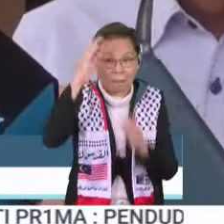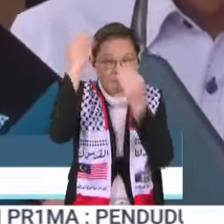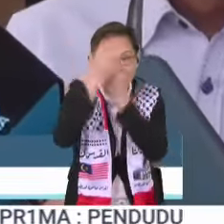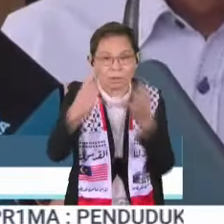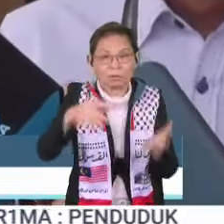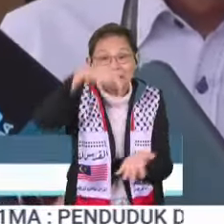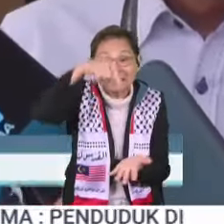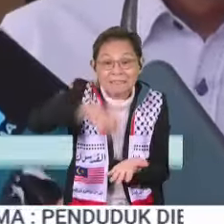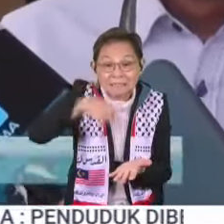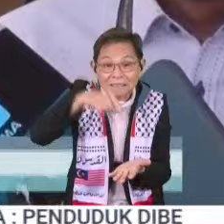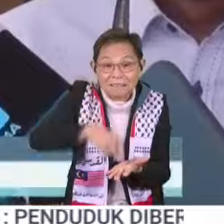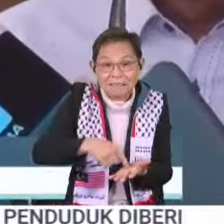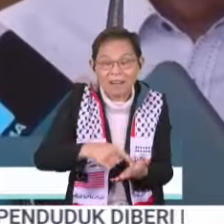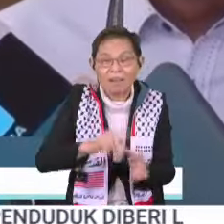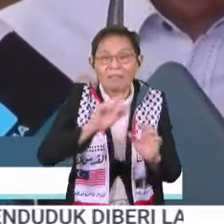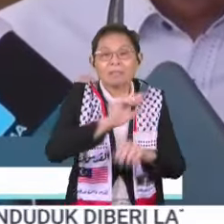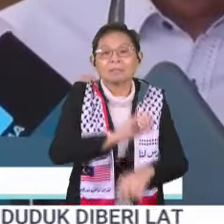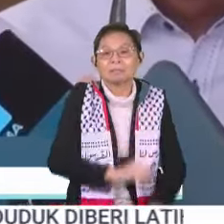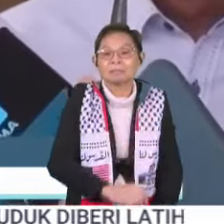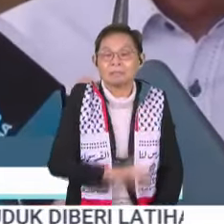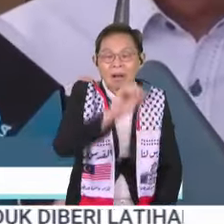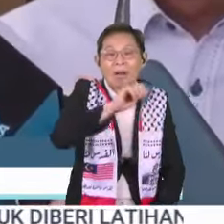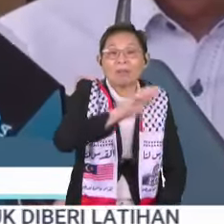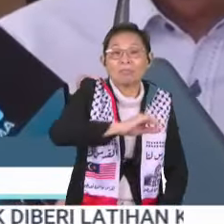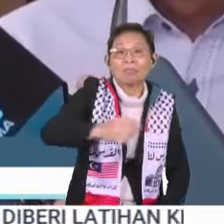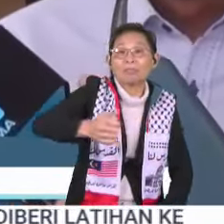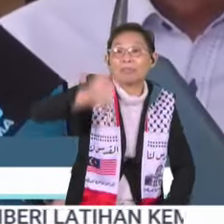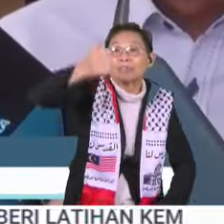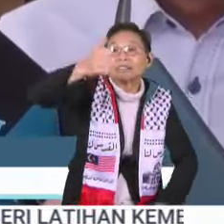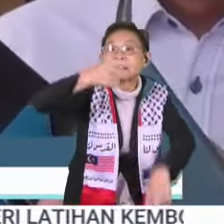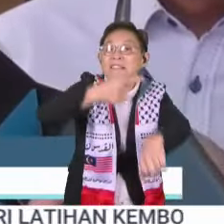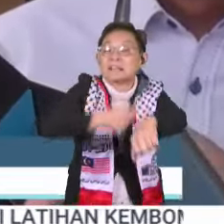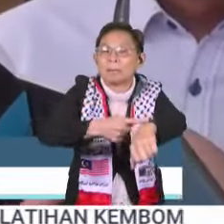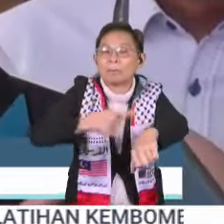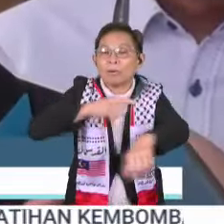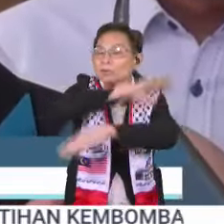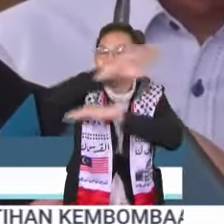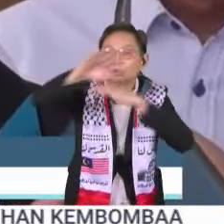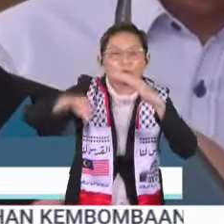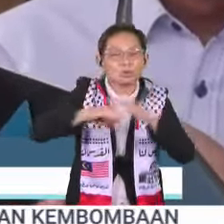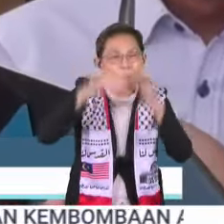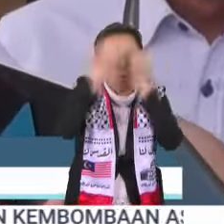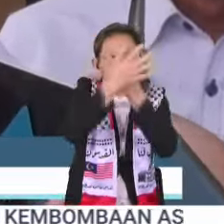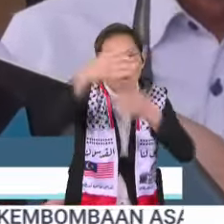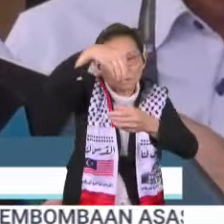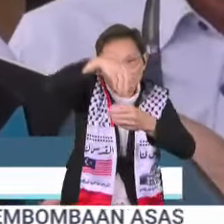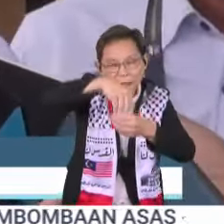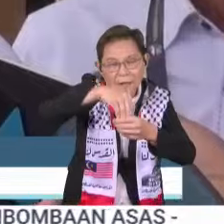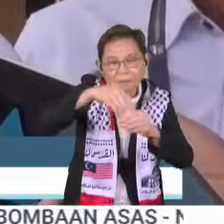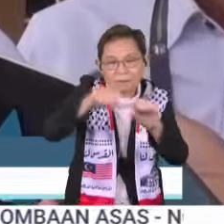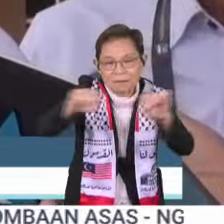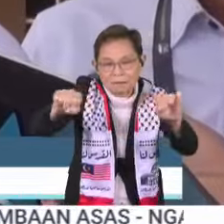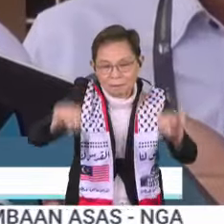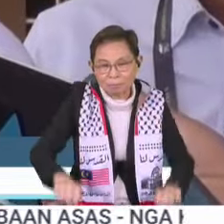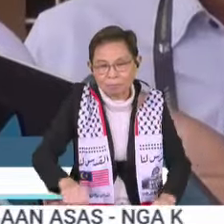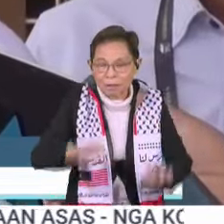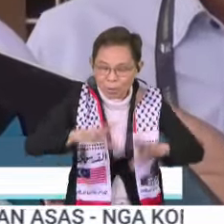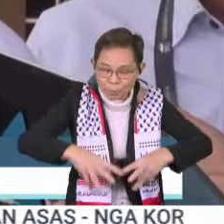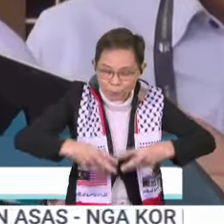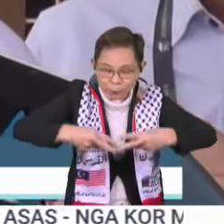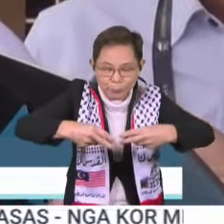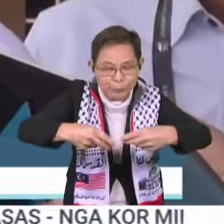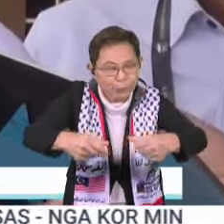yang ini untuk kali pertama KTM itu semua maklumat itu dalam sistem. Kita tengok segi